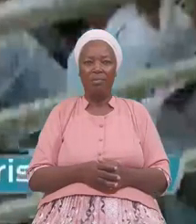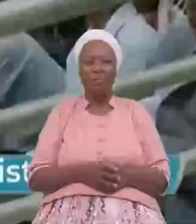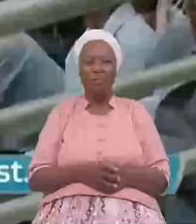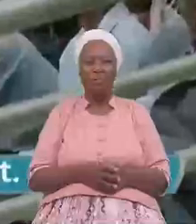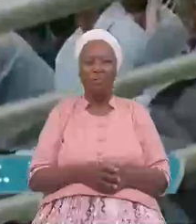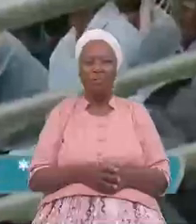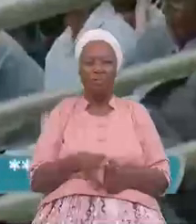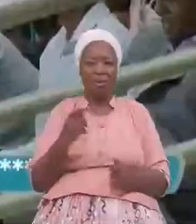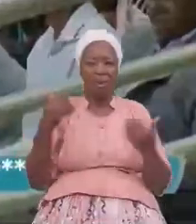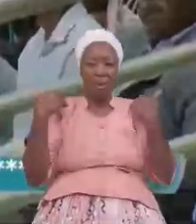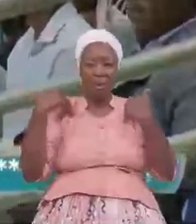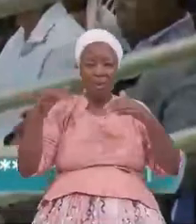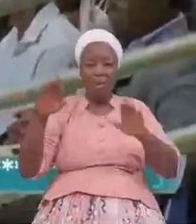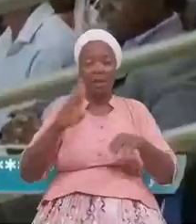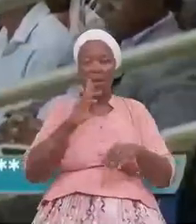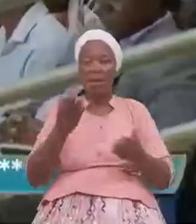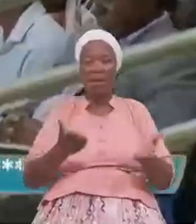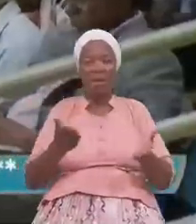Les anges sont autour avec